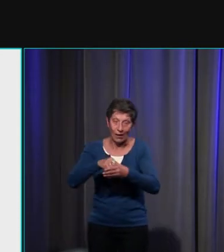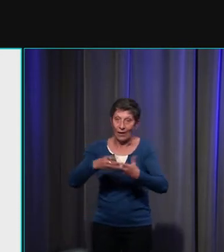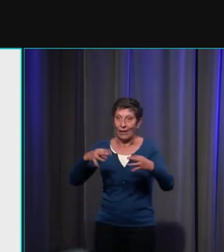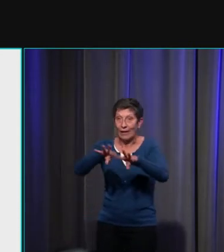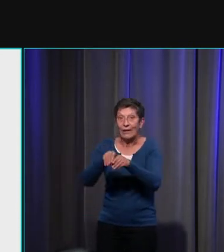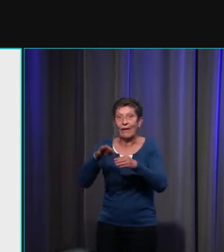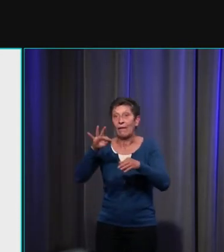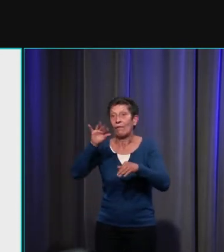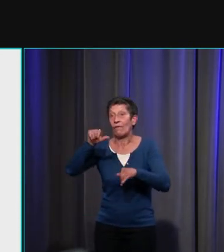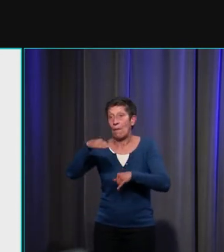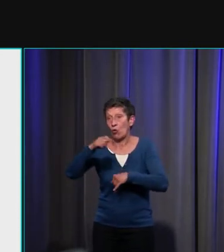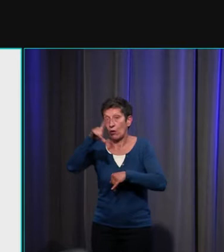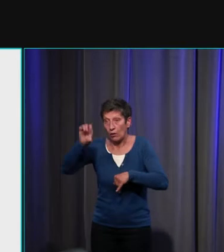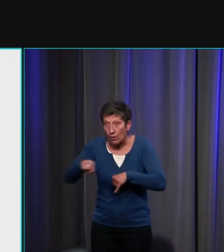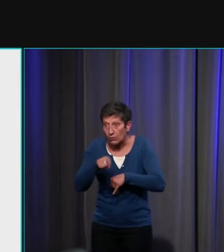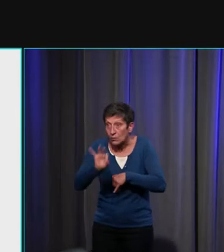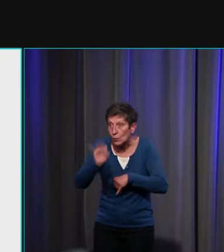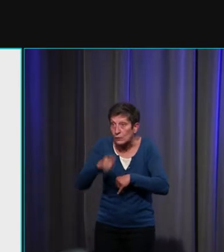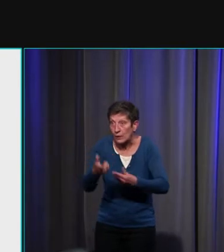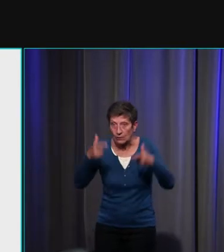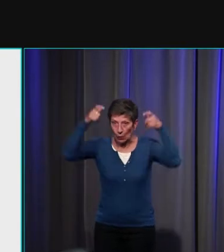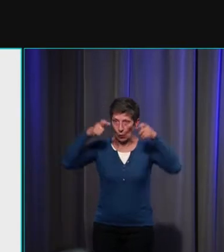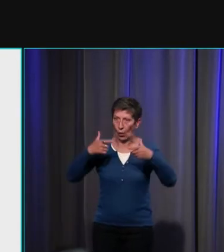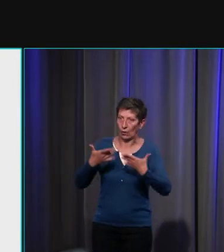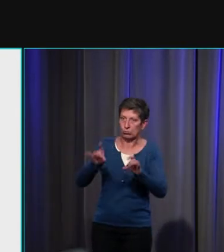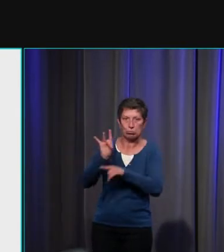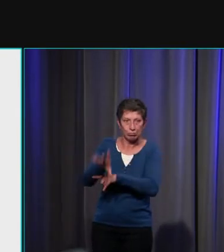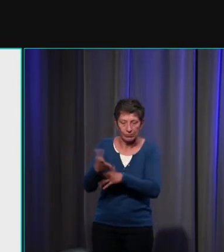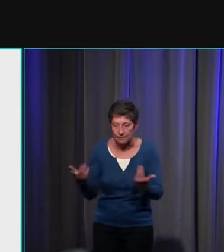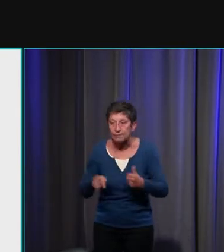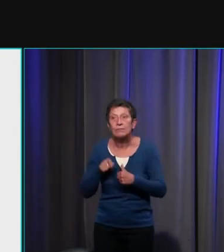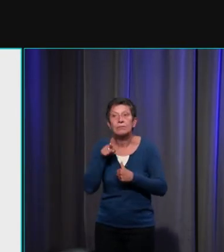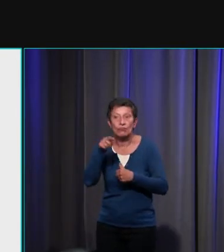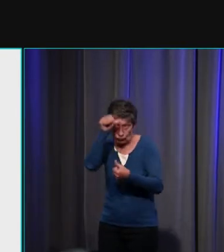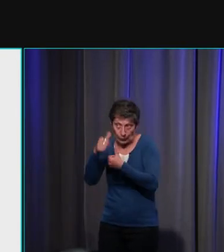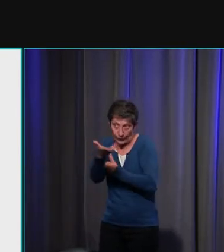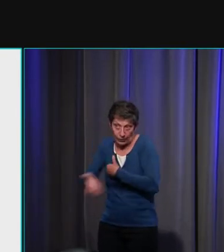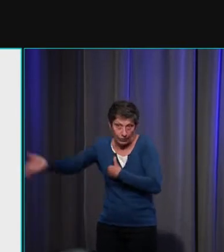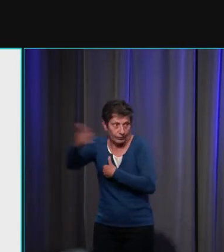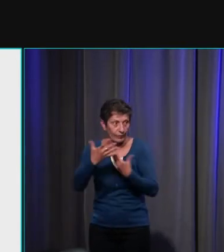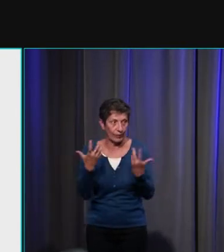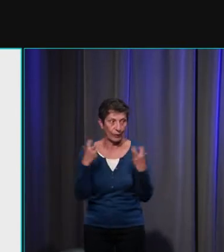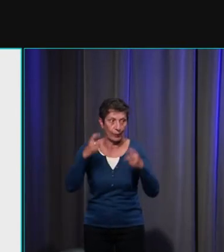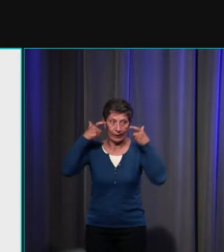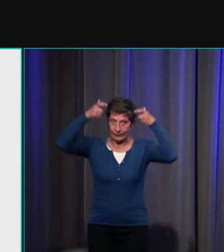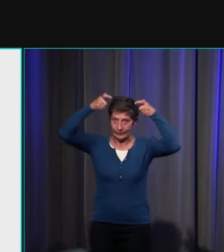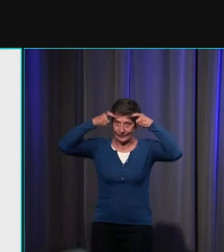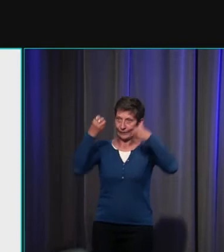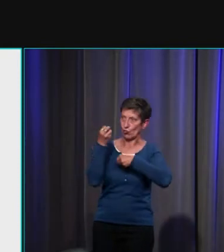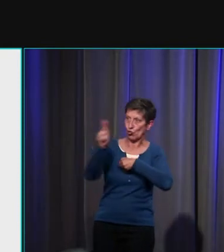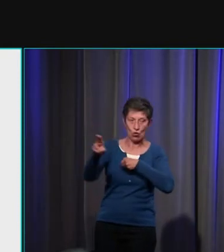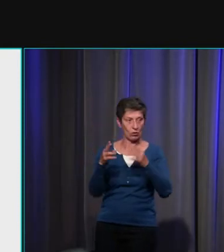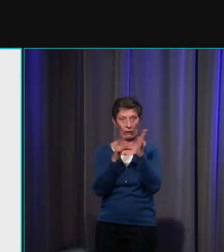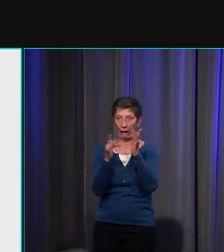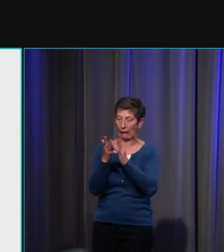flandre mais qui n'avaient pas accepté la couronne vous souvenez tous il ne voulait pas porter le diadème d'or là où le christ avait